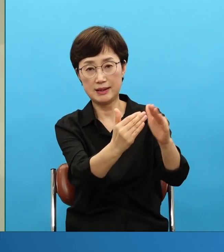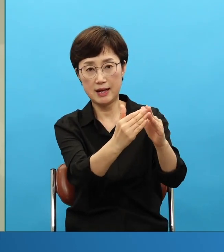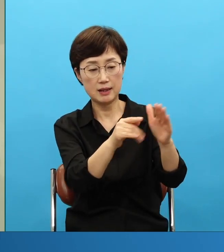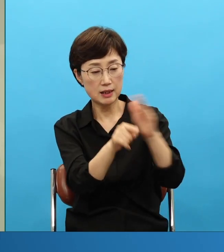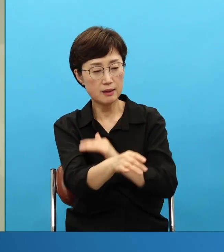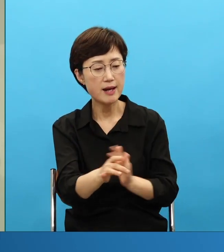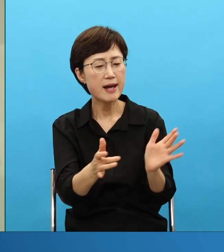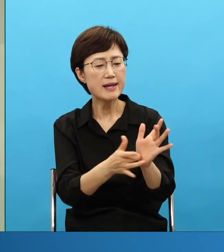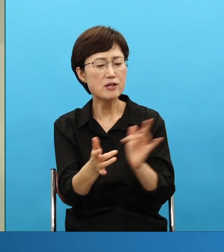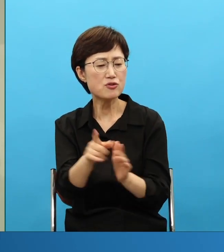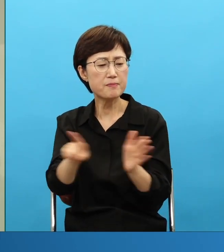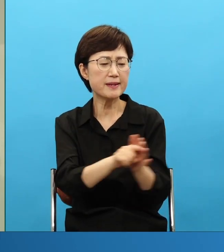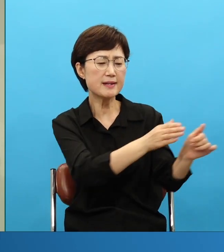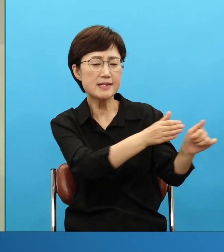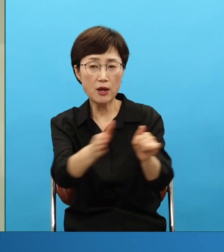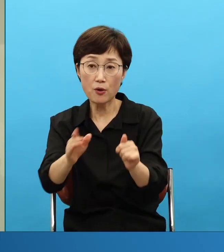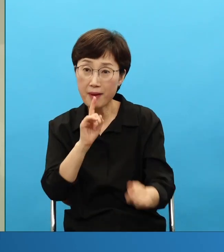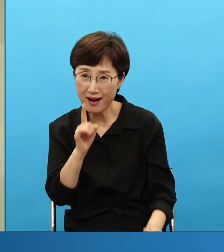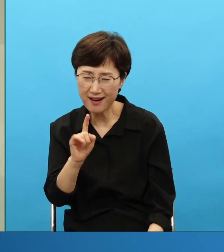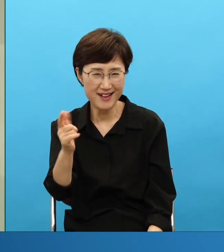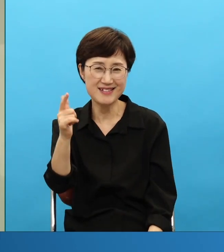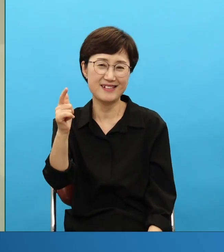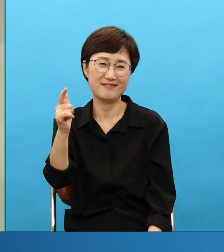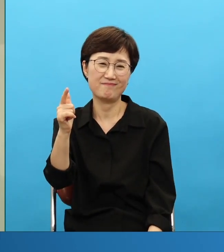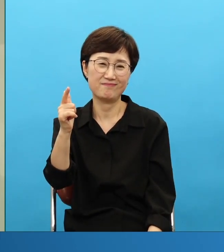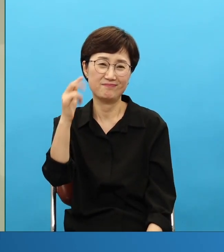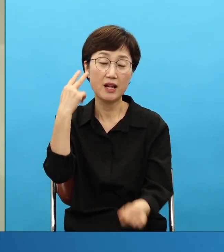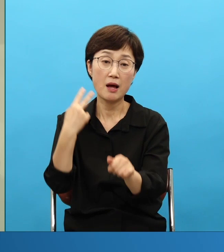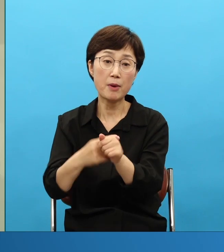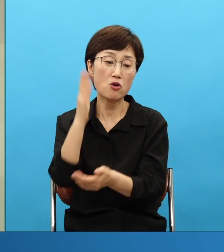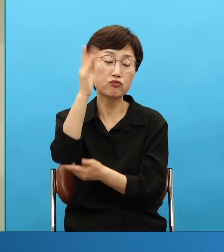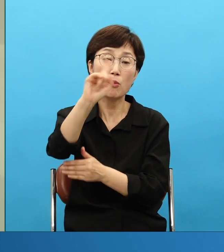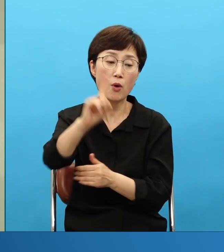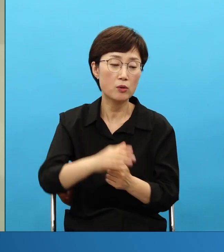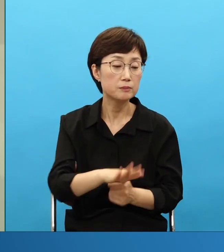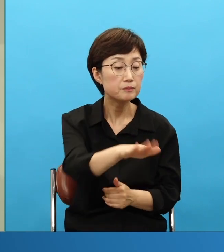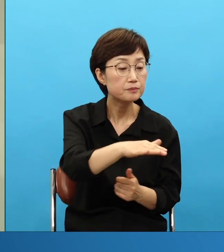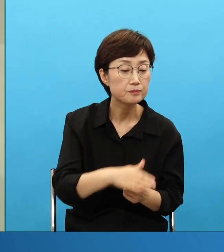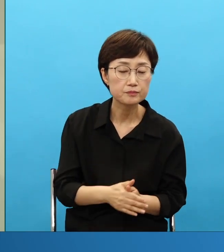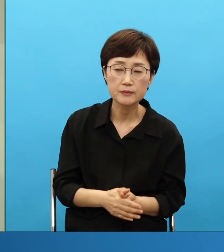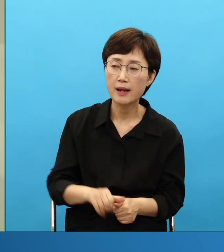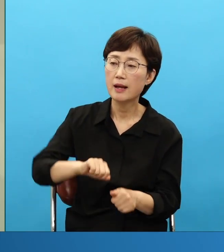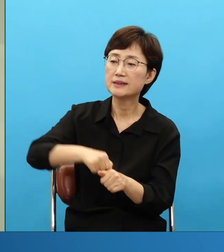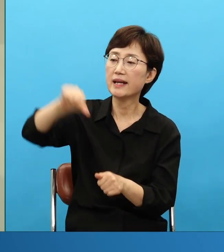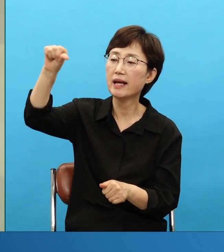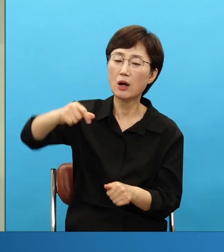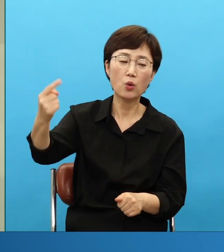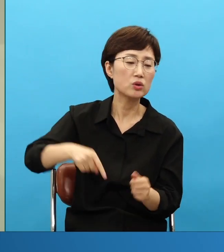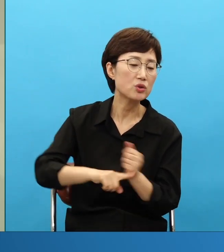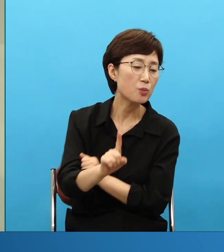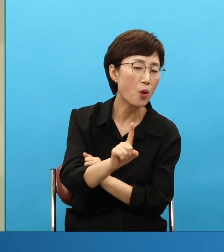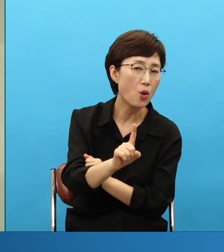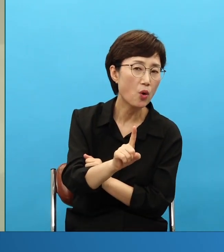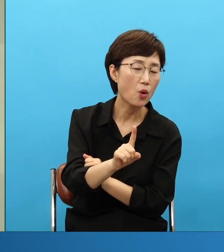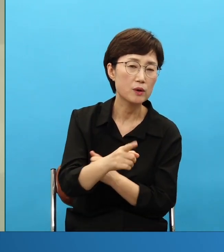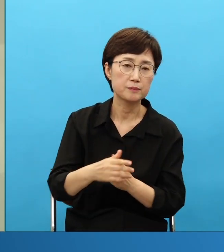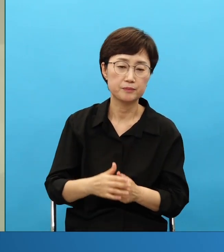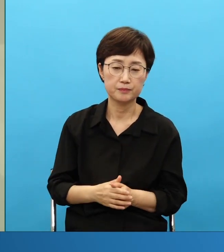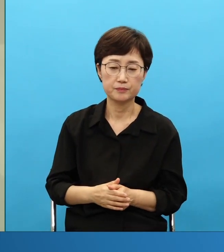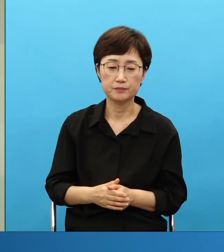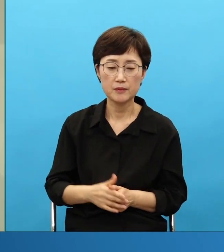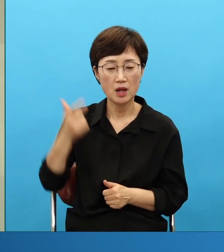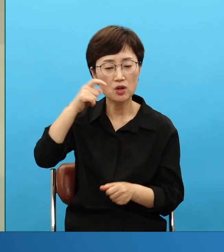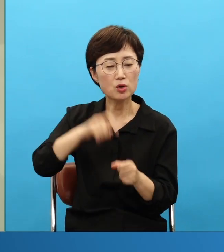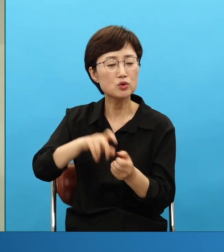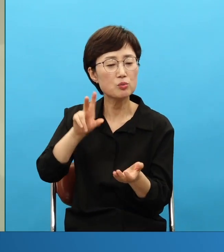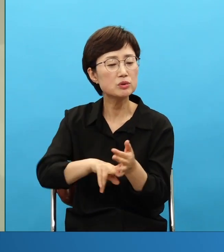안 했어요. And going into the synagogue, he didn't just say, "Oh, believe in Jesus." 재앙이 왜 올까요? Why does disaster come? 왜 영적 문제